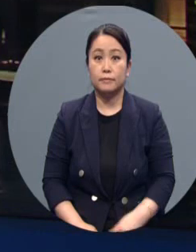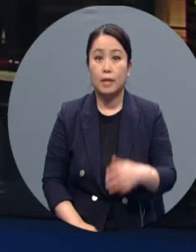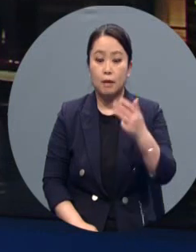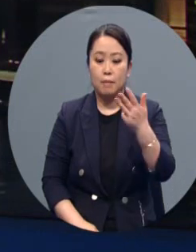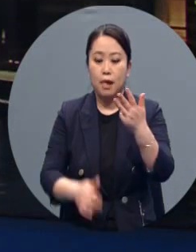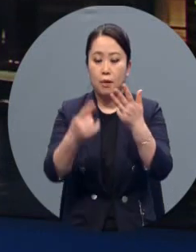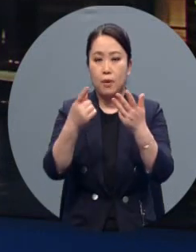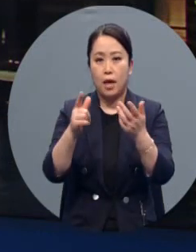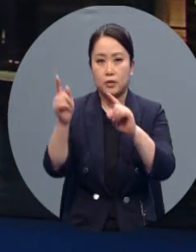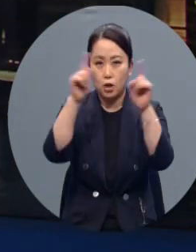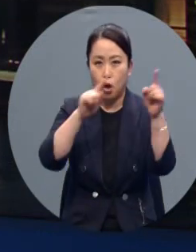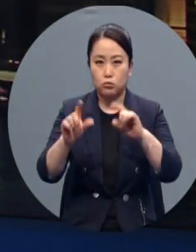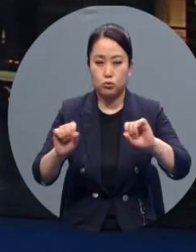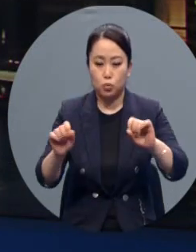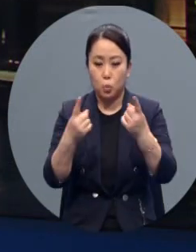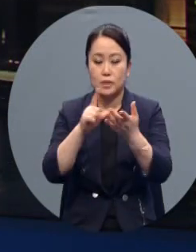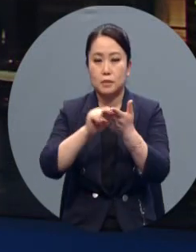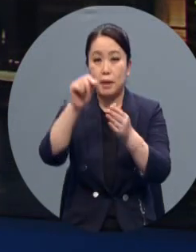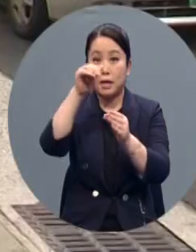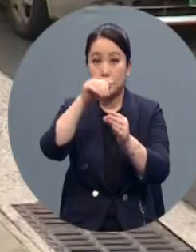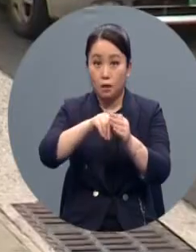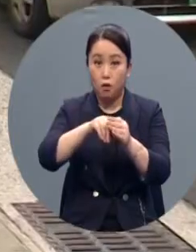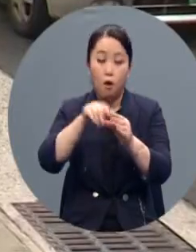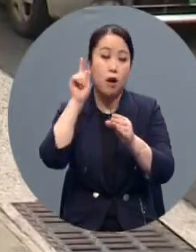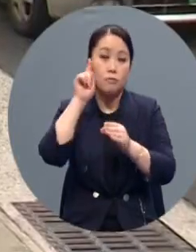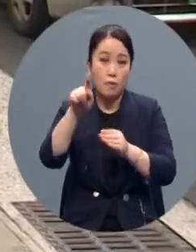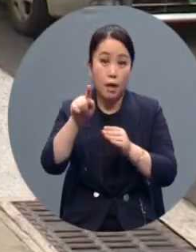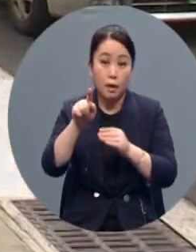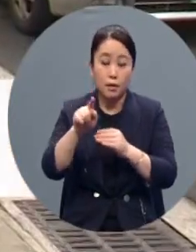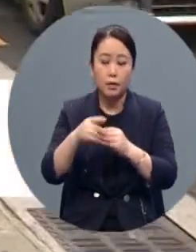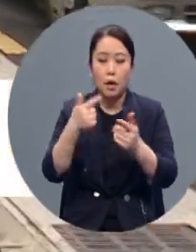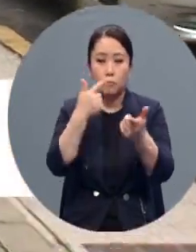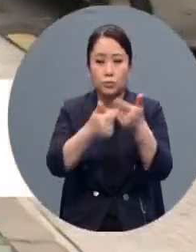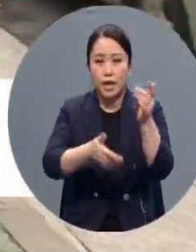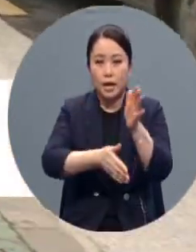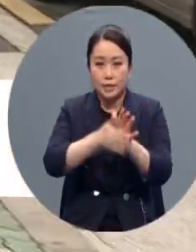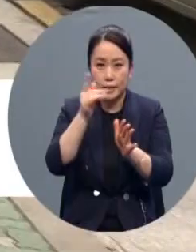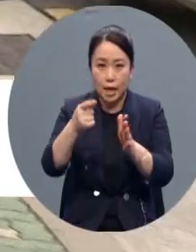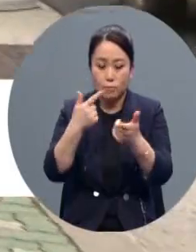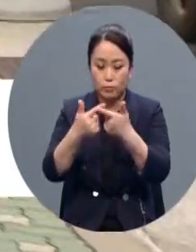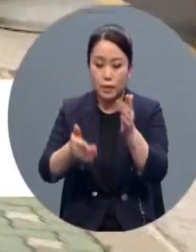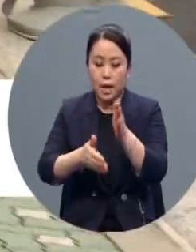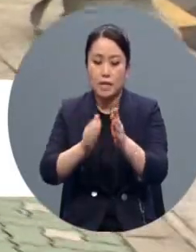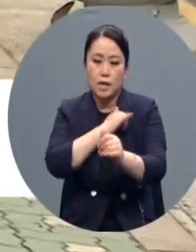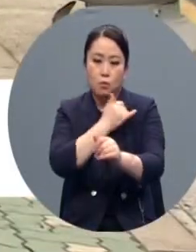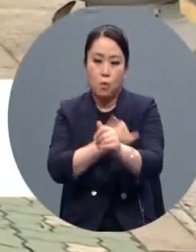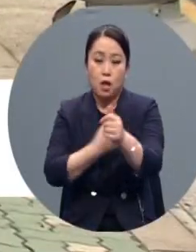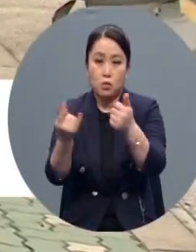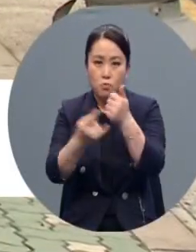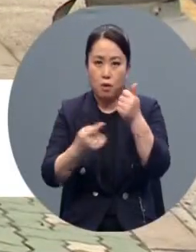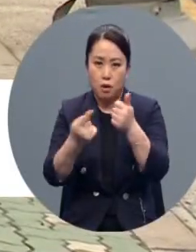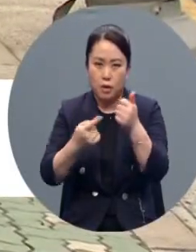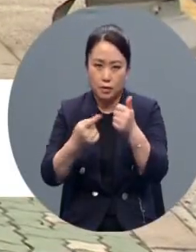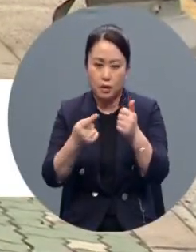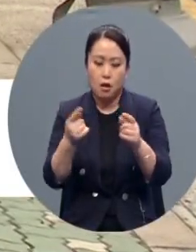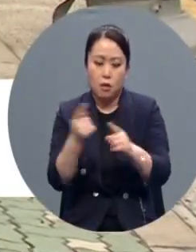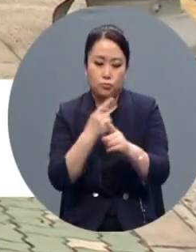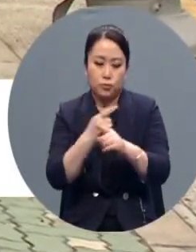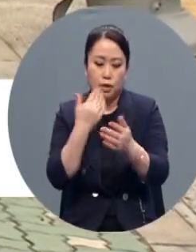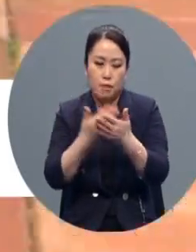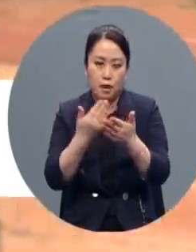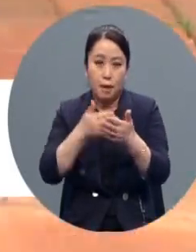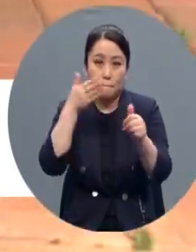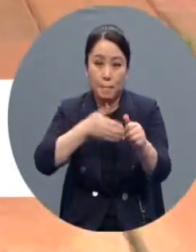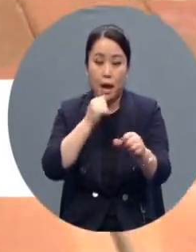제 팔을 전국 동시에 지방 선거를 하루 앞두고 억센 씨가 부산 인권 위원회 에서 지적받은 장애인 이동